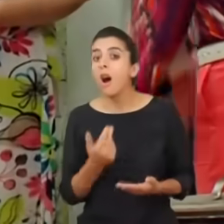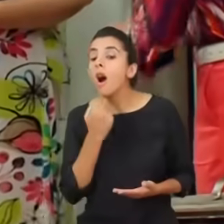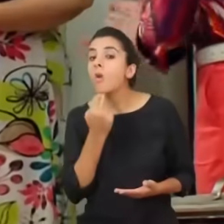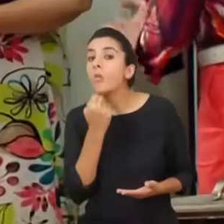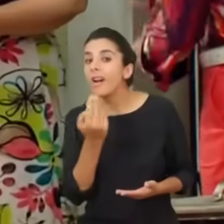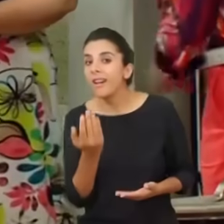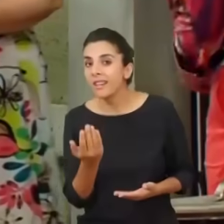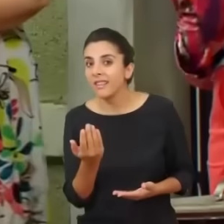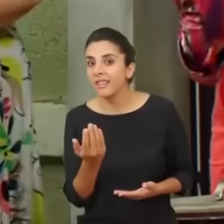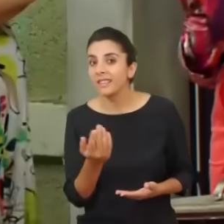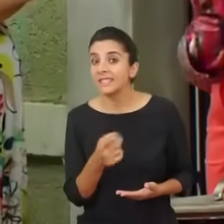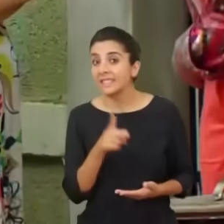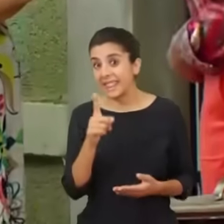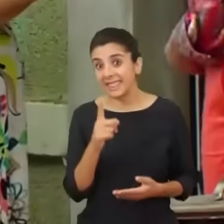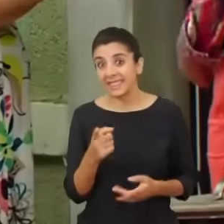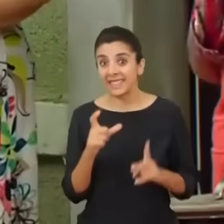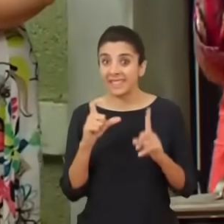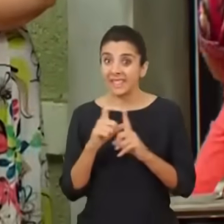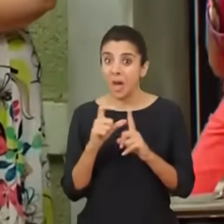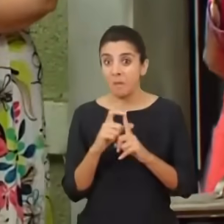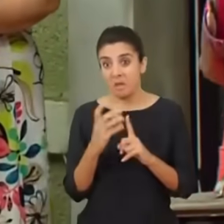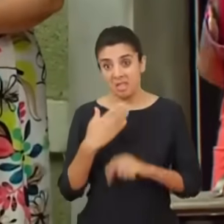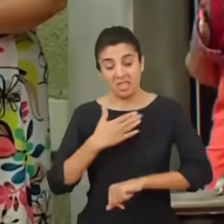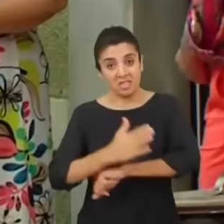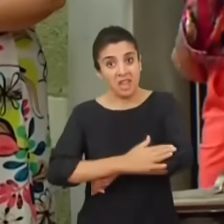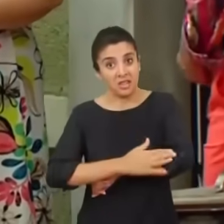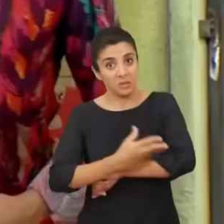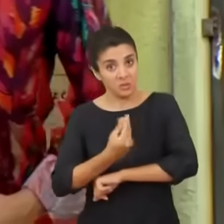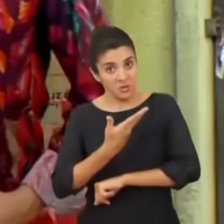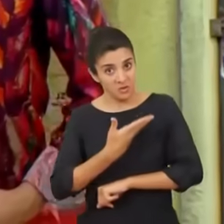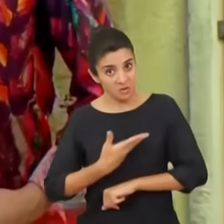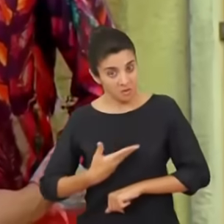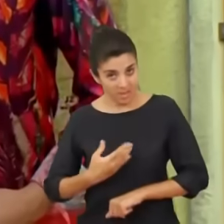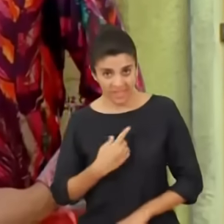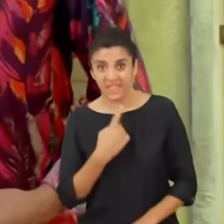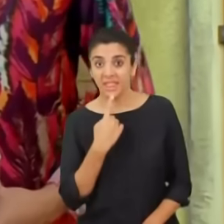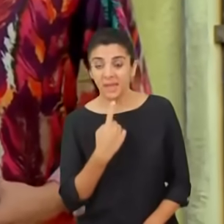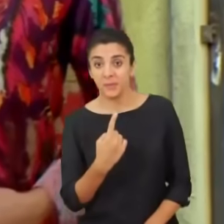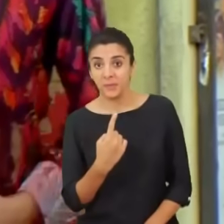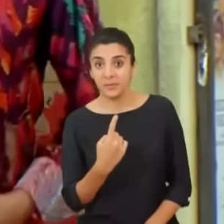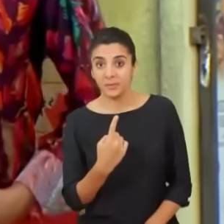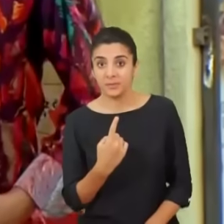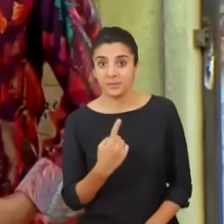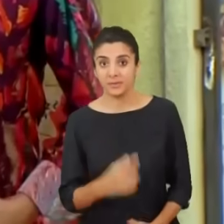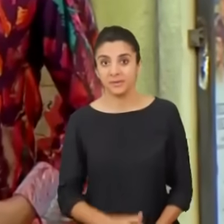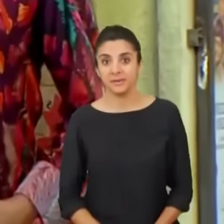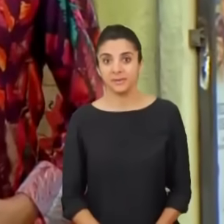Canım. Senin damat pek bir yardımsever diyeyim ben sana.